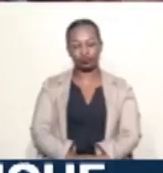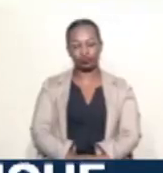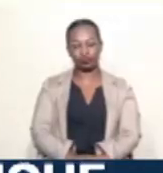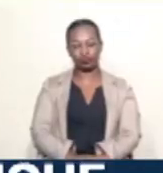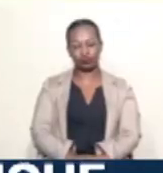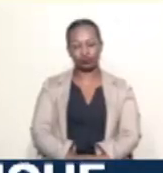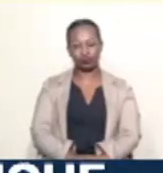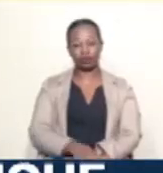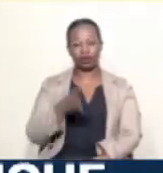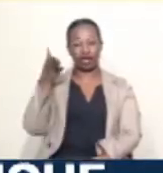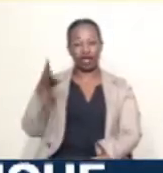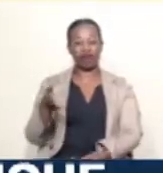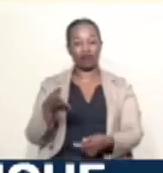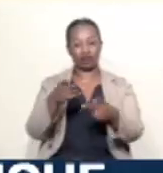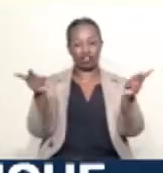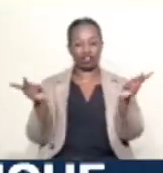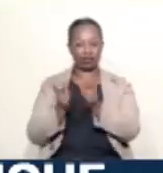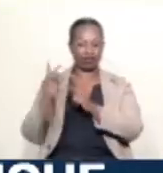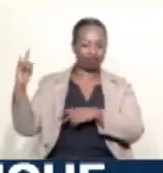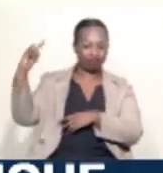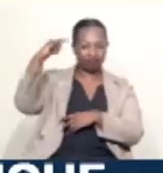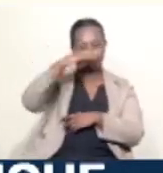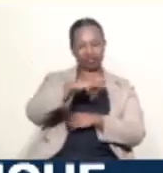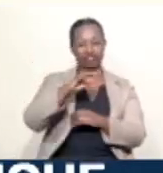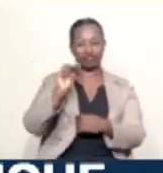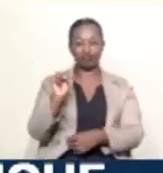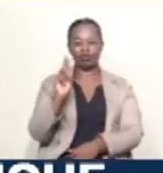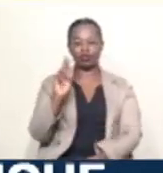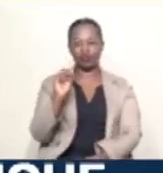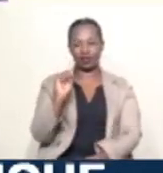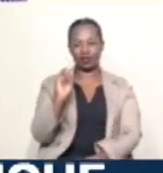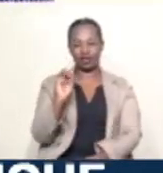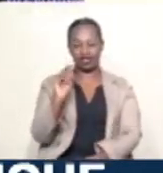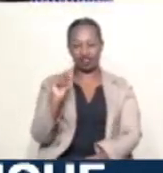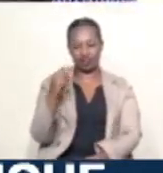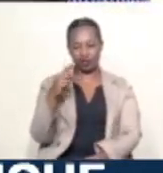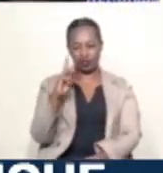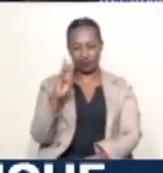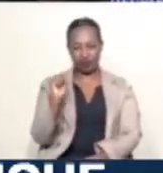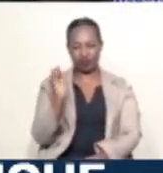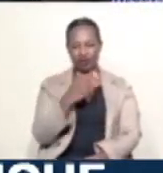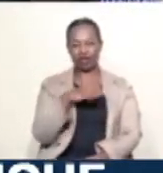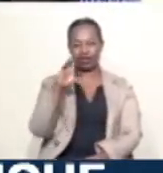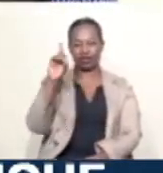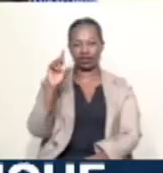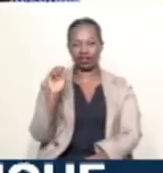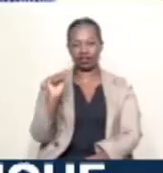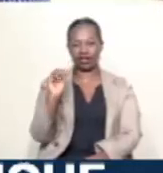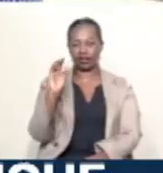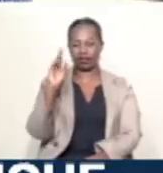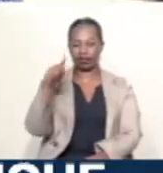hii. Hano turi ni ku kibuga cy'indege cya Mocimboa da Praia. Kamwe mu turere tugize intara ya Cabo